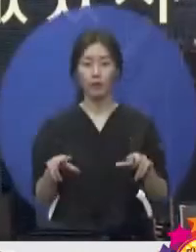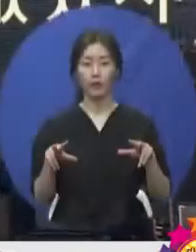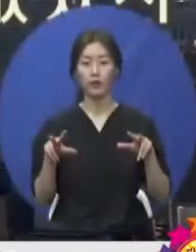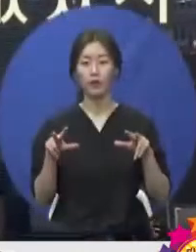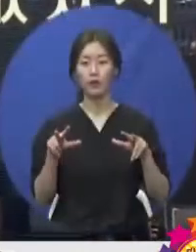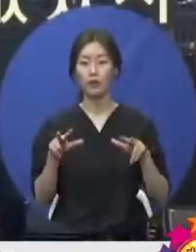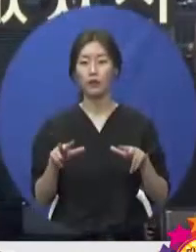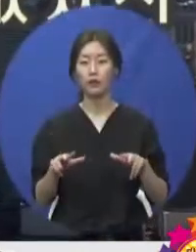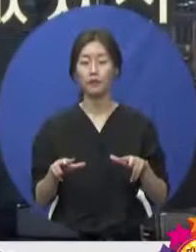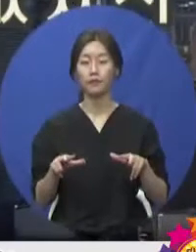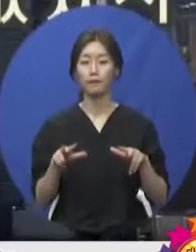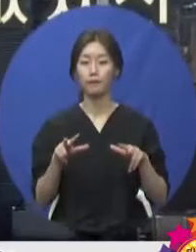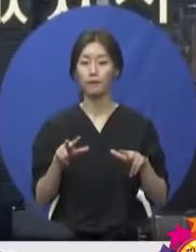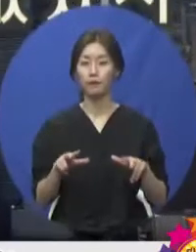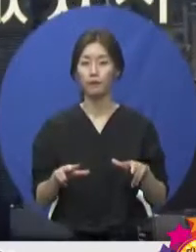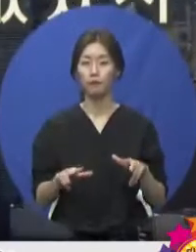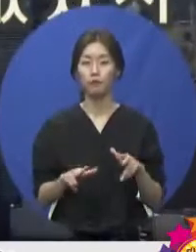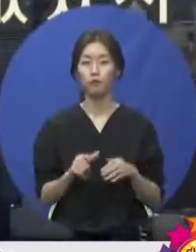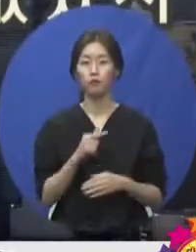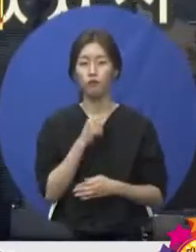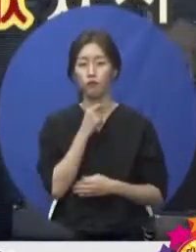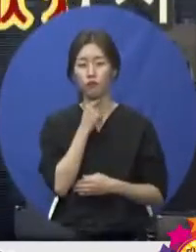이제는 애원해도